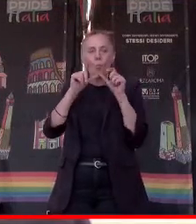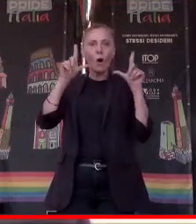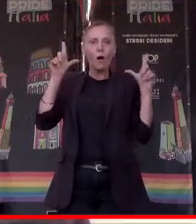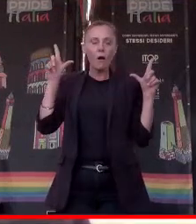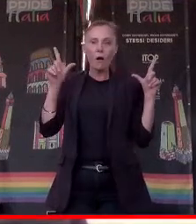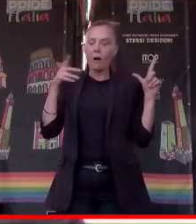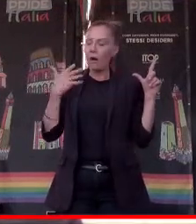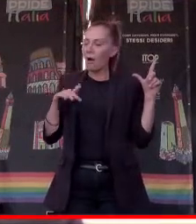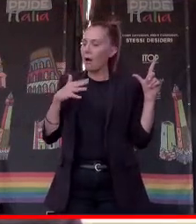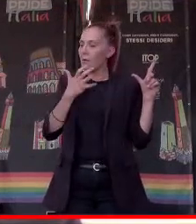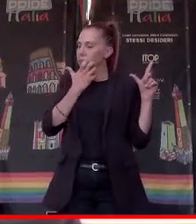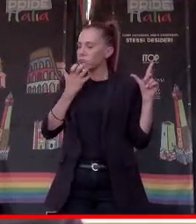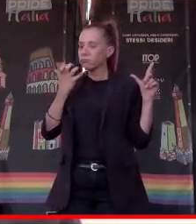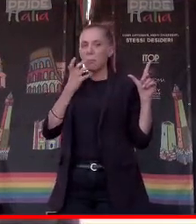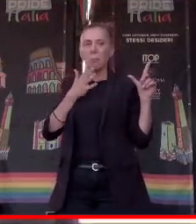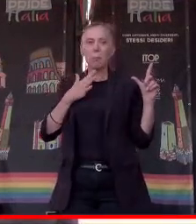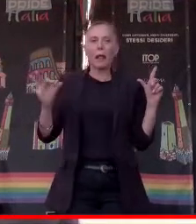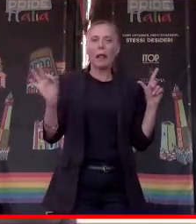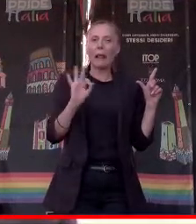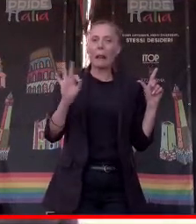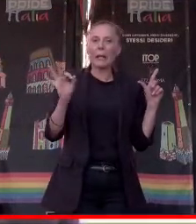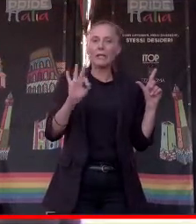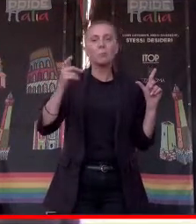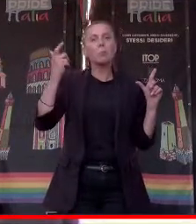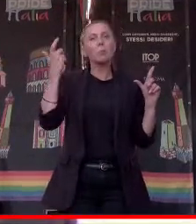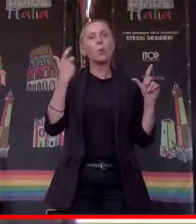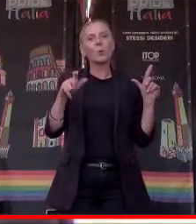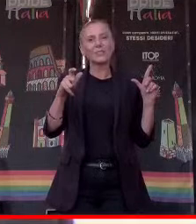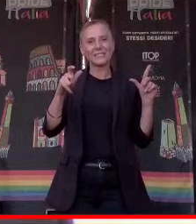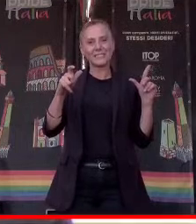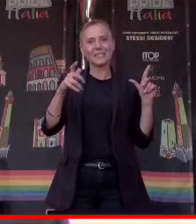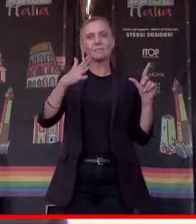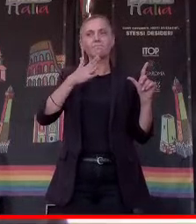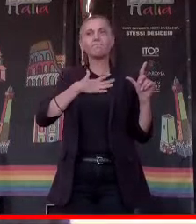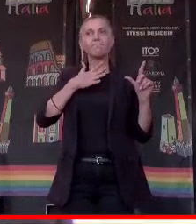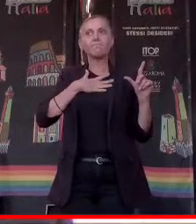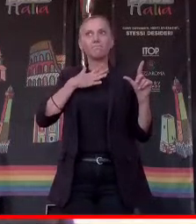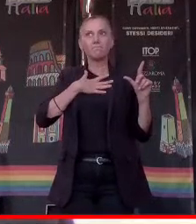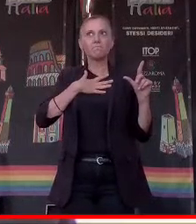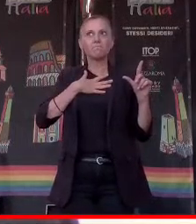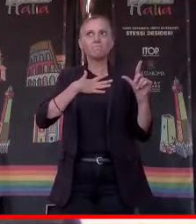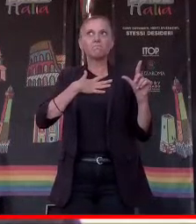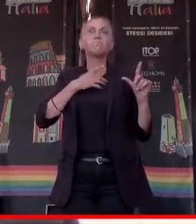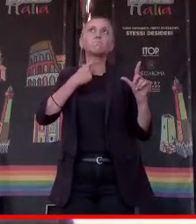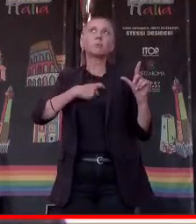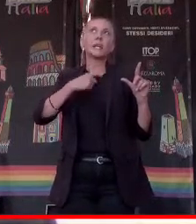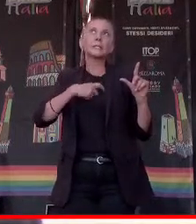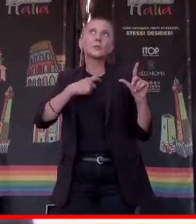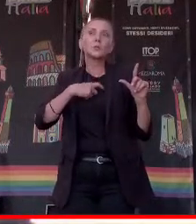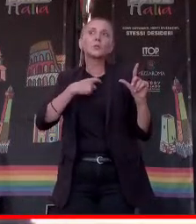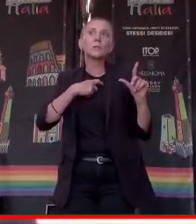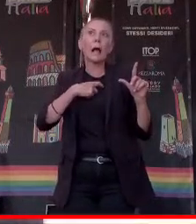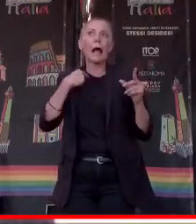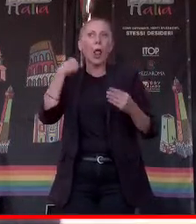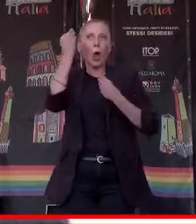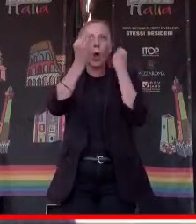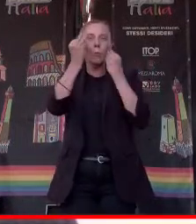di fantastico perché ha aggiunto ad alcuni miei dubbi personali tutta una serie di